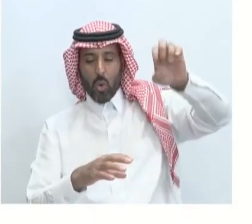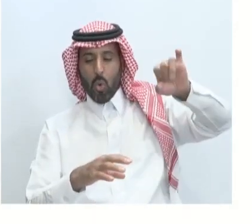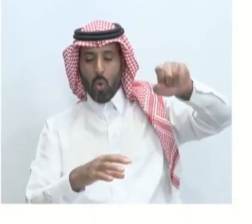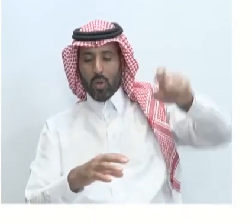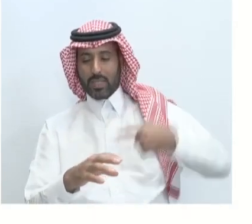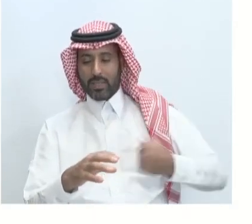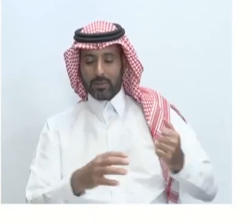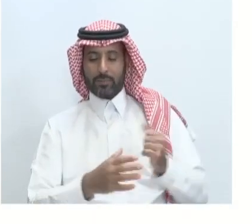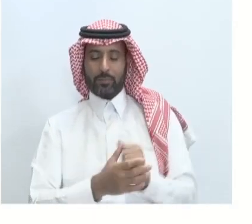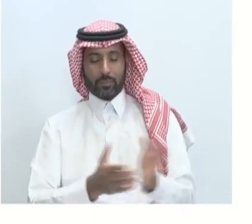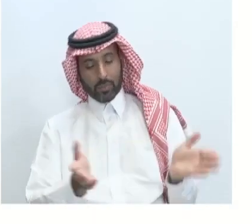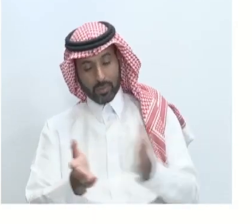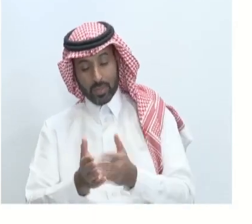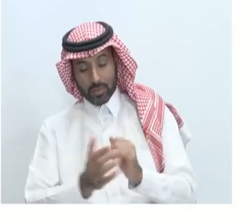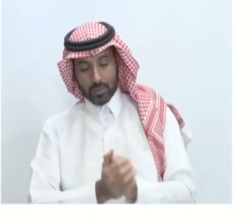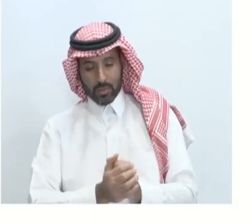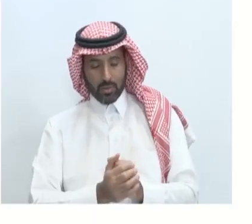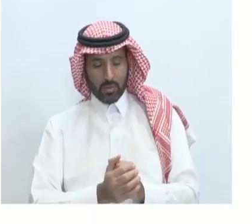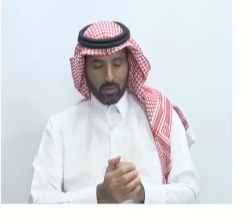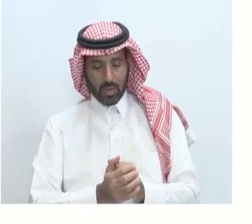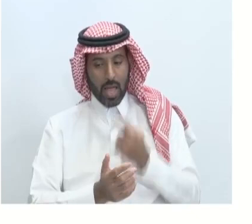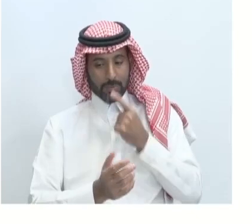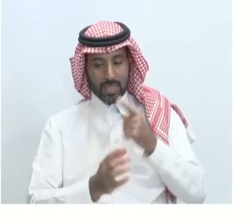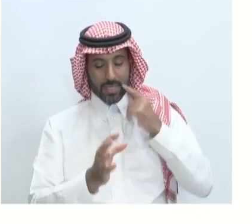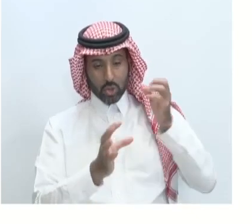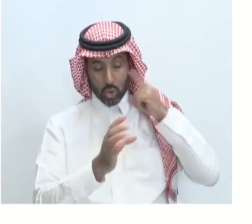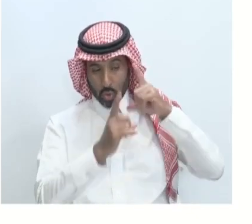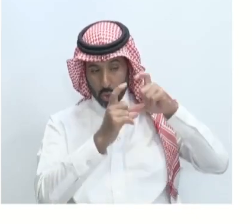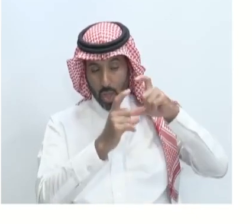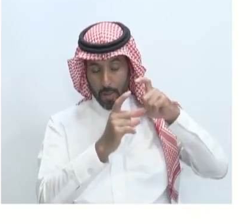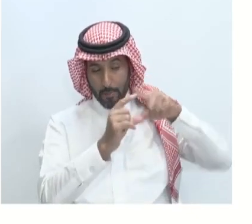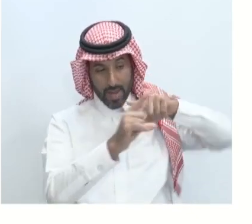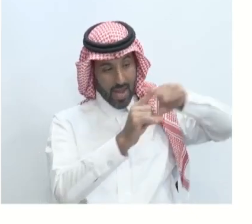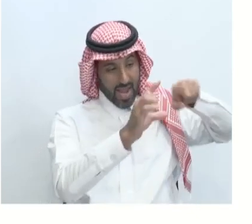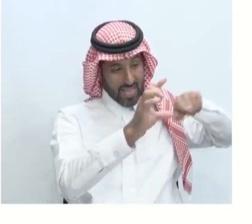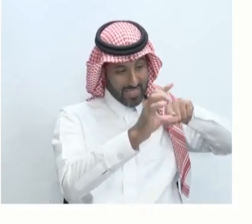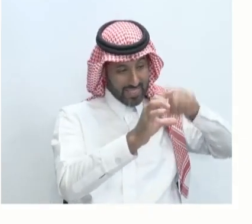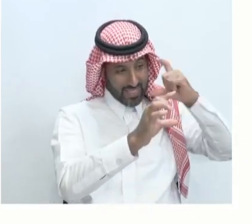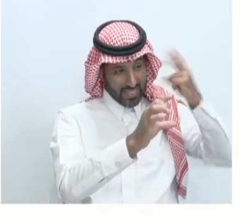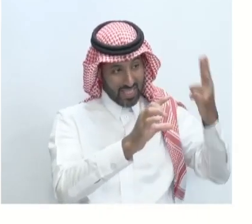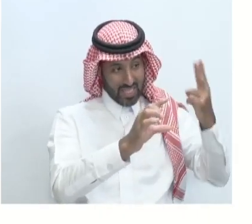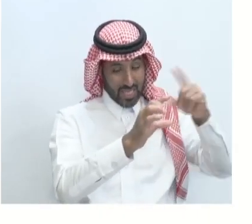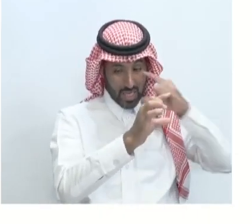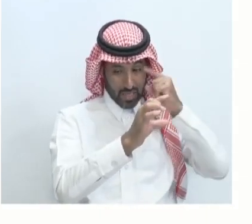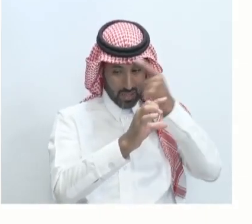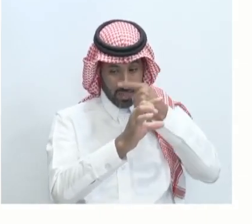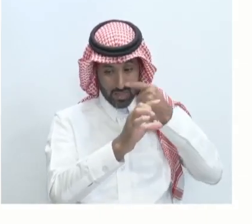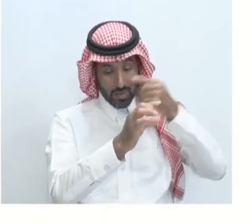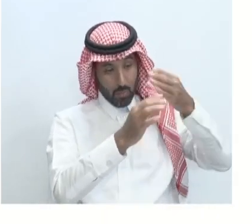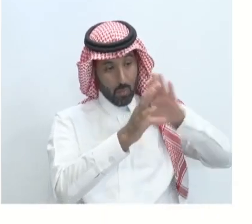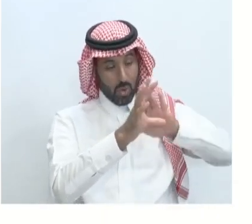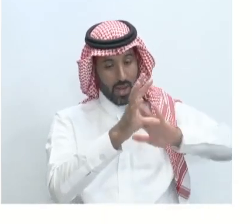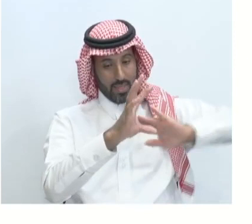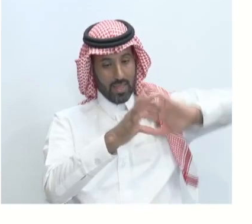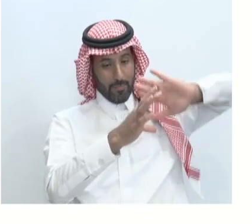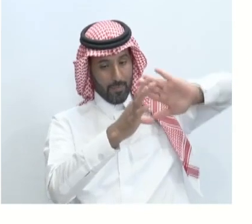جليلي ويتكون في ابسط صوره من عدستين محدبتين